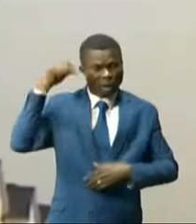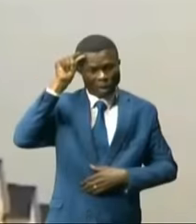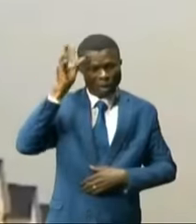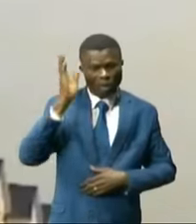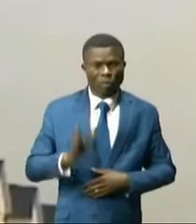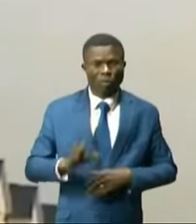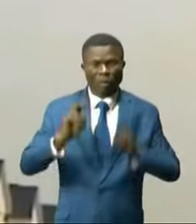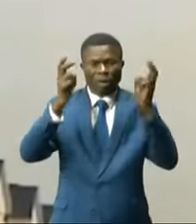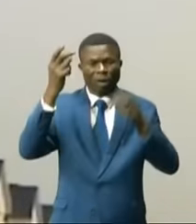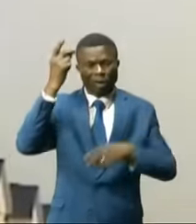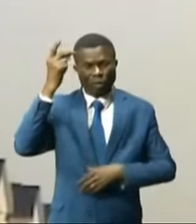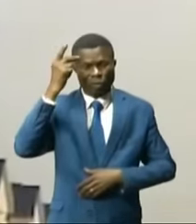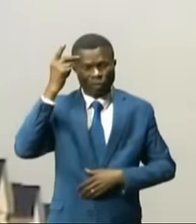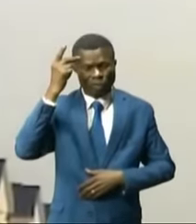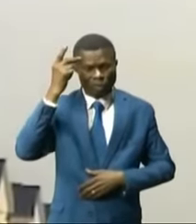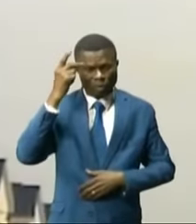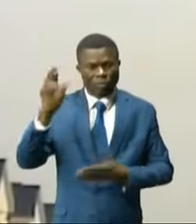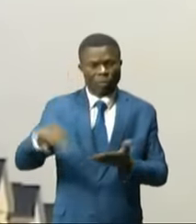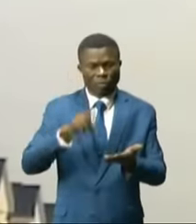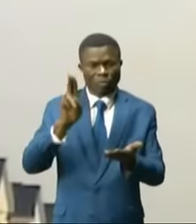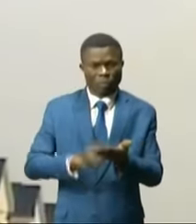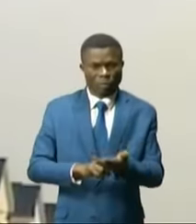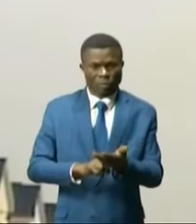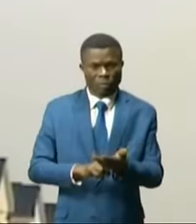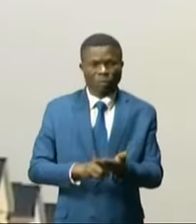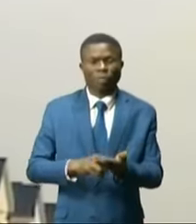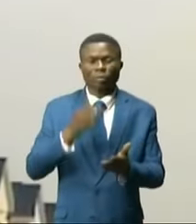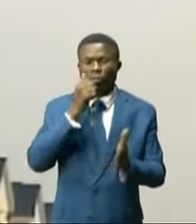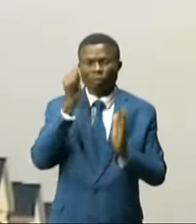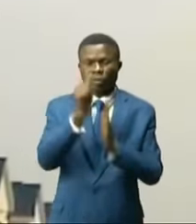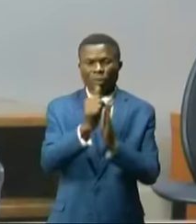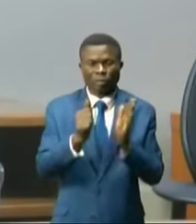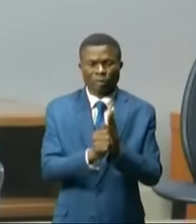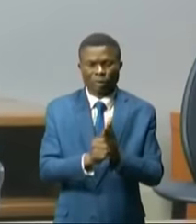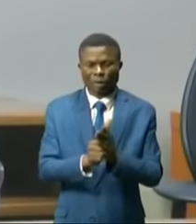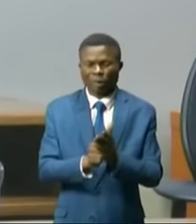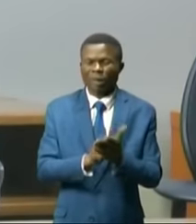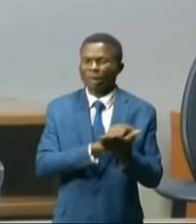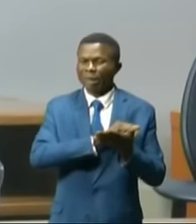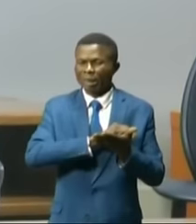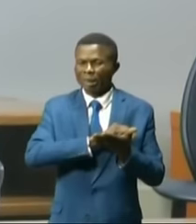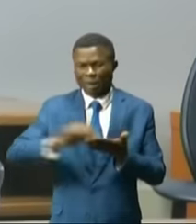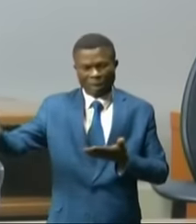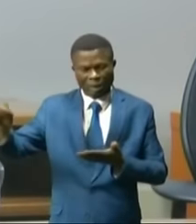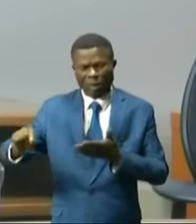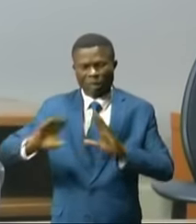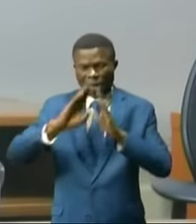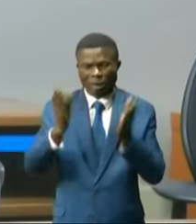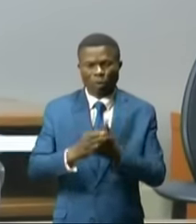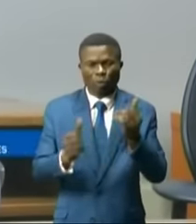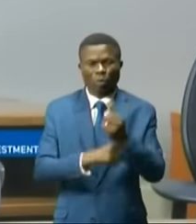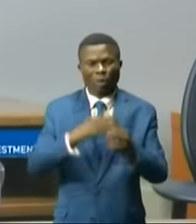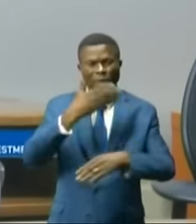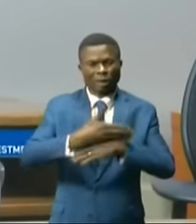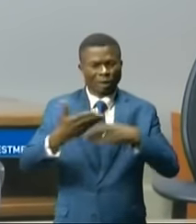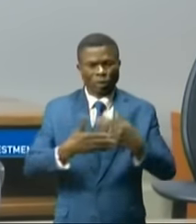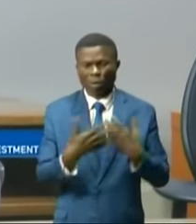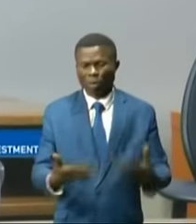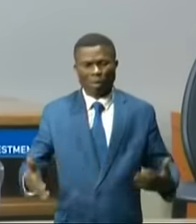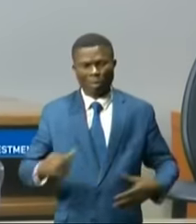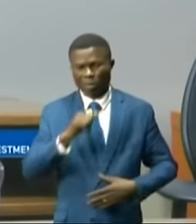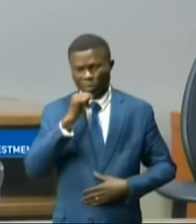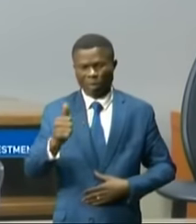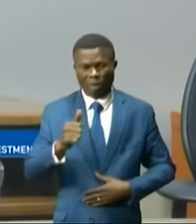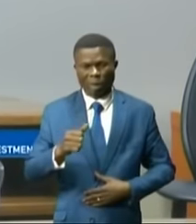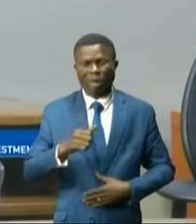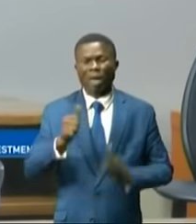de la ville qui a déjà signé l'arrêté pour déloger tous les anarchistes. L'arrêté va être exécuté,